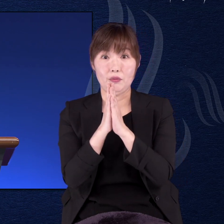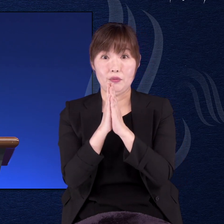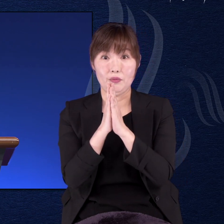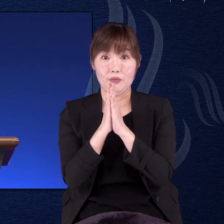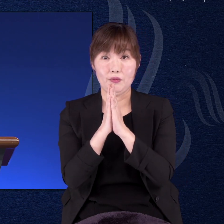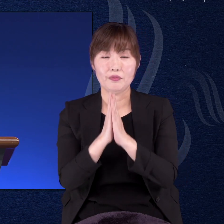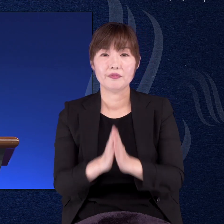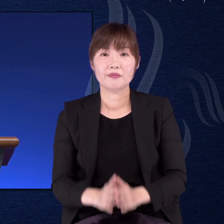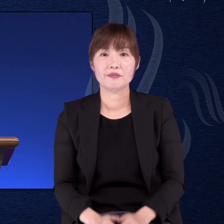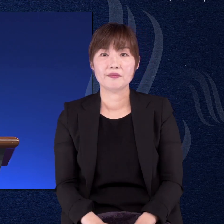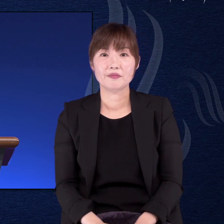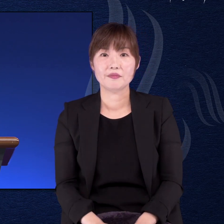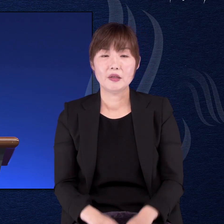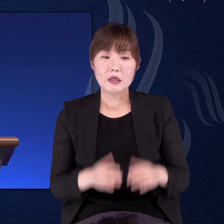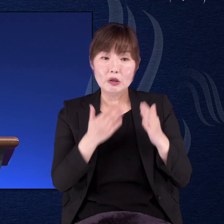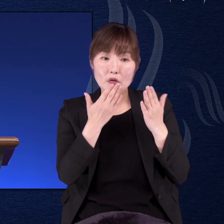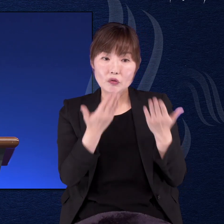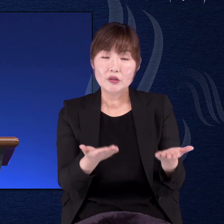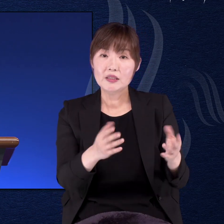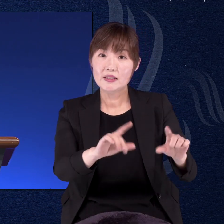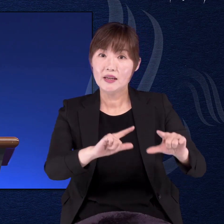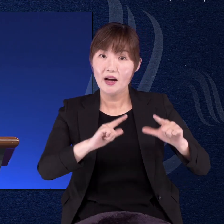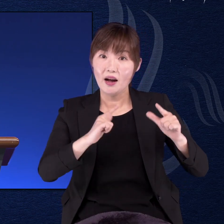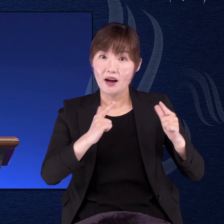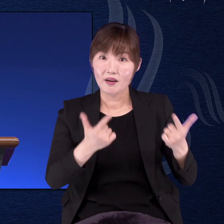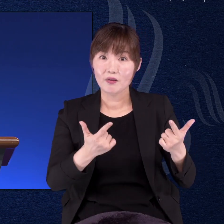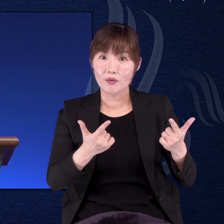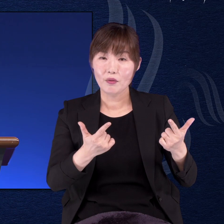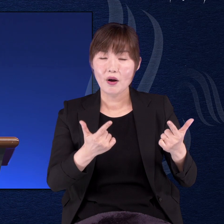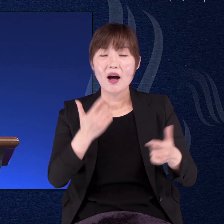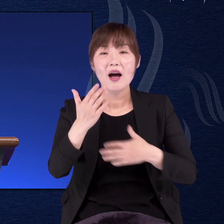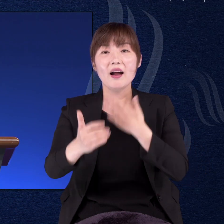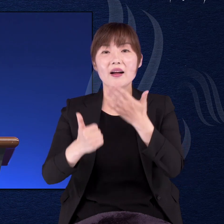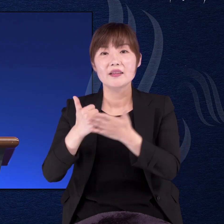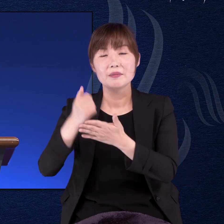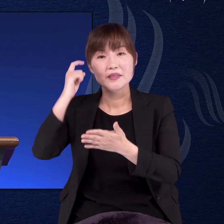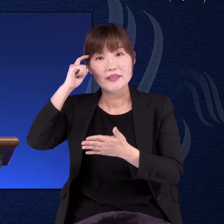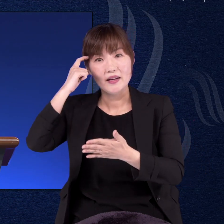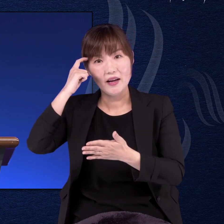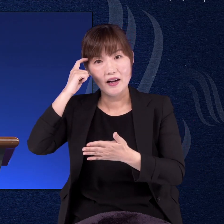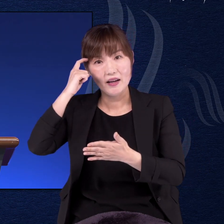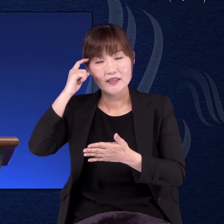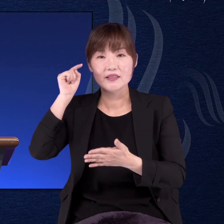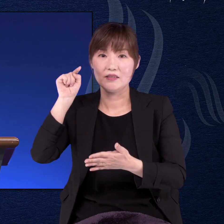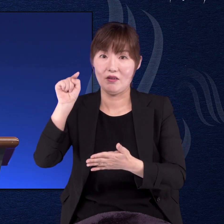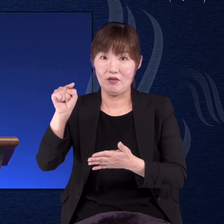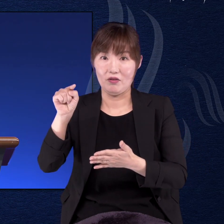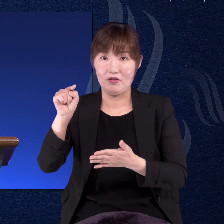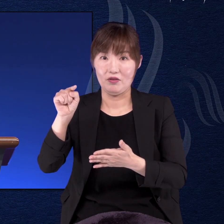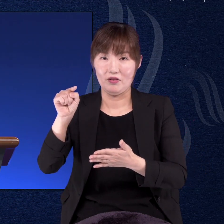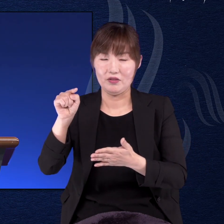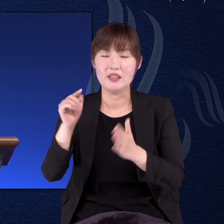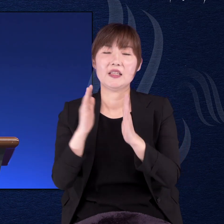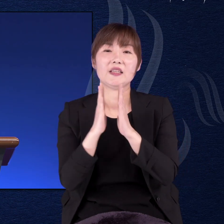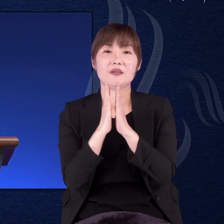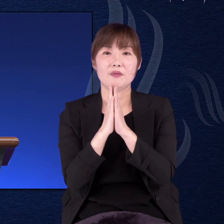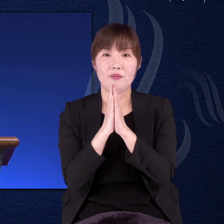그래서 쉬지 않고 하나님을 생각하는 거, 그게 기도겠지요.